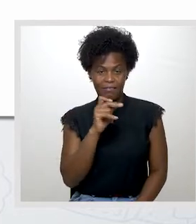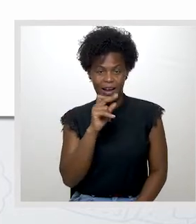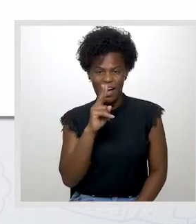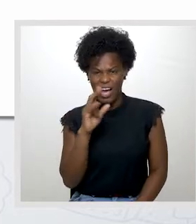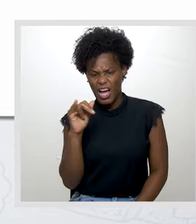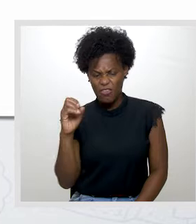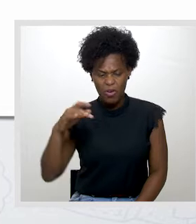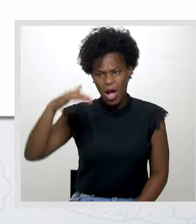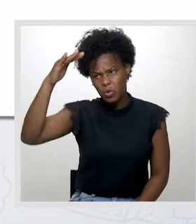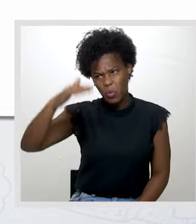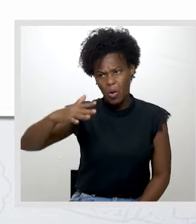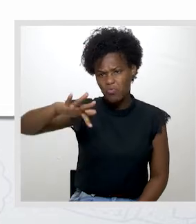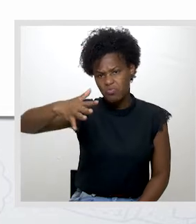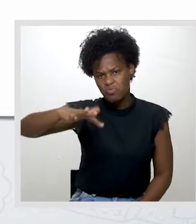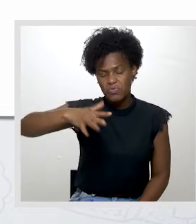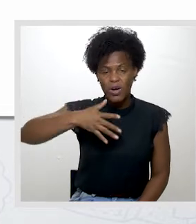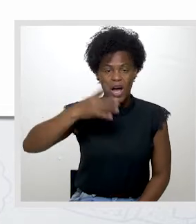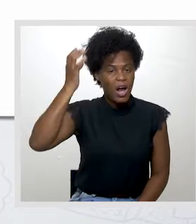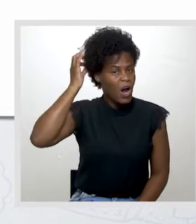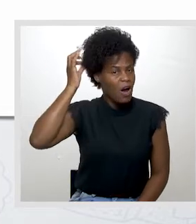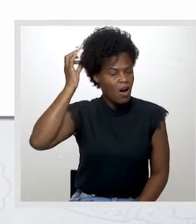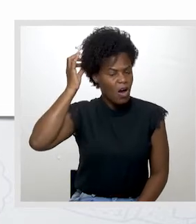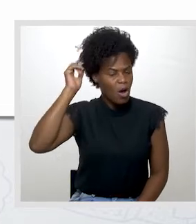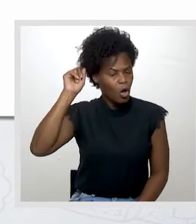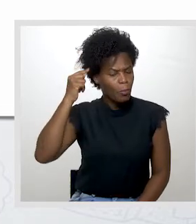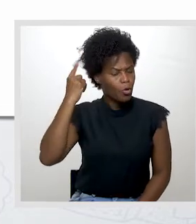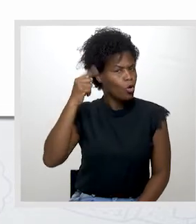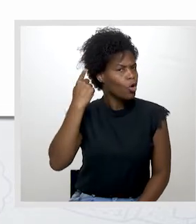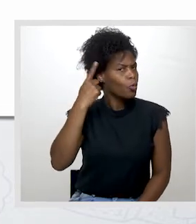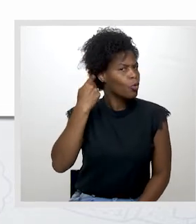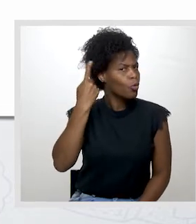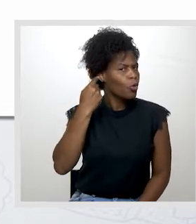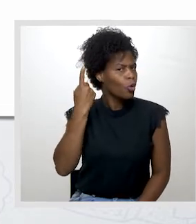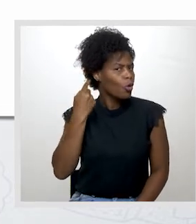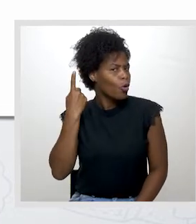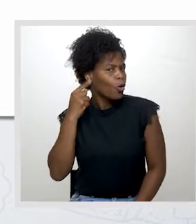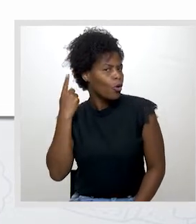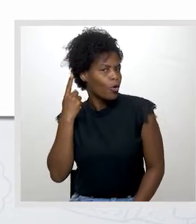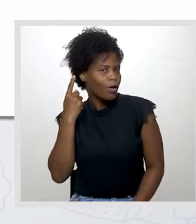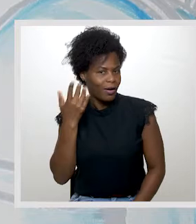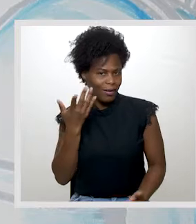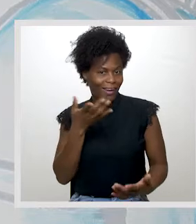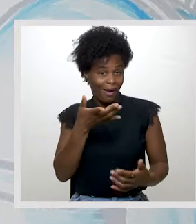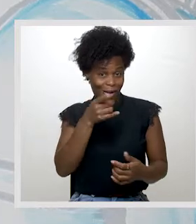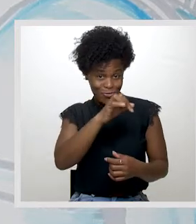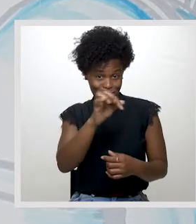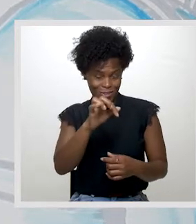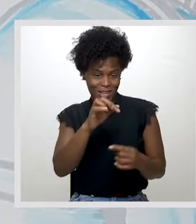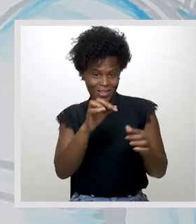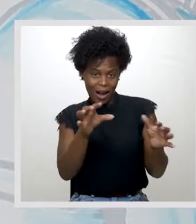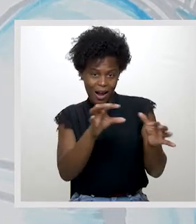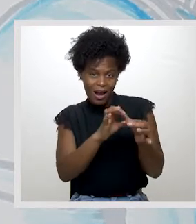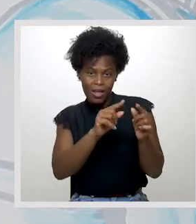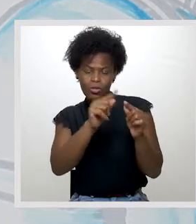de taille moyenne. Ses cheveux sont crépus. Alors, vous allez